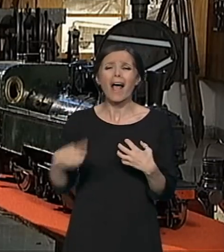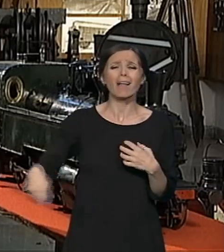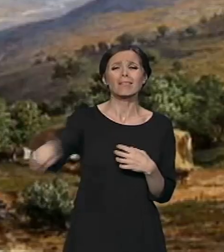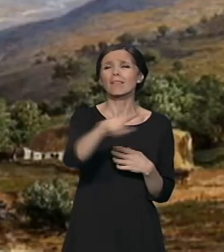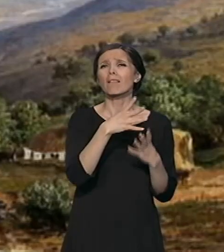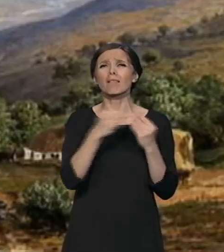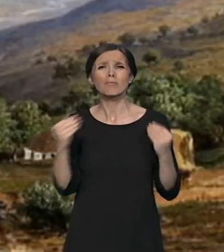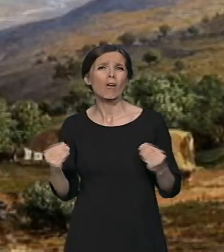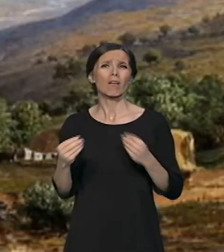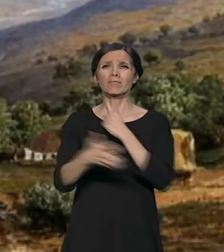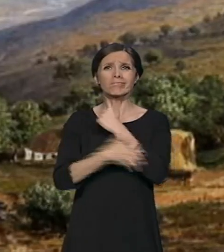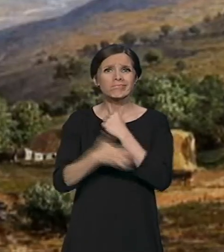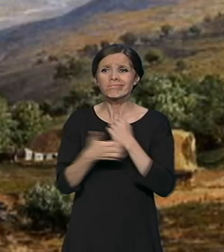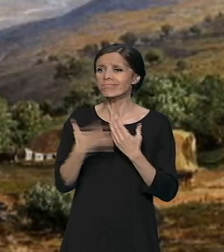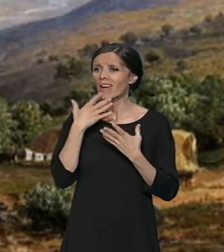napoličara na drugoj strani.